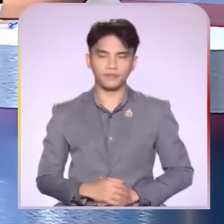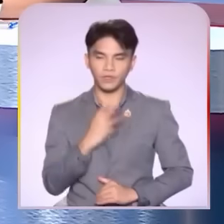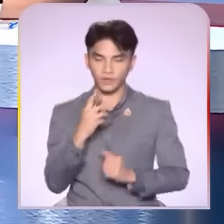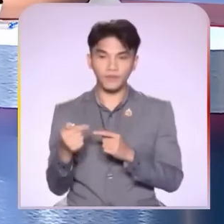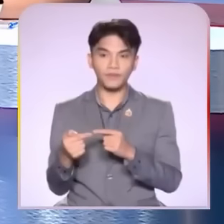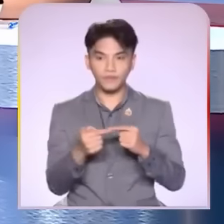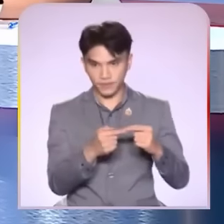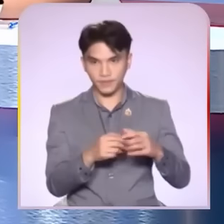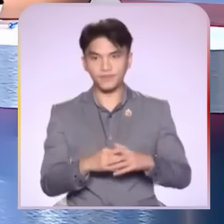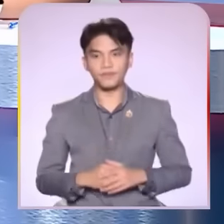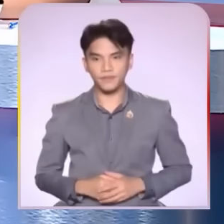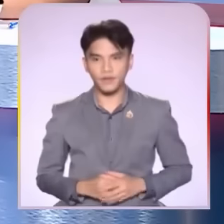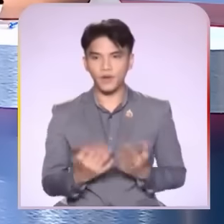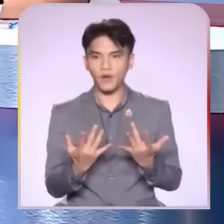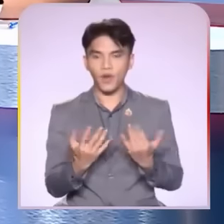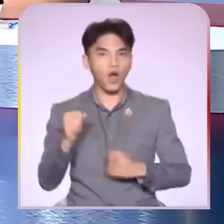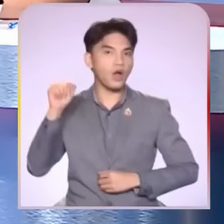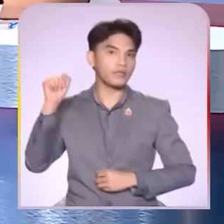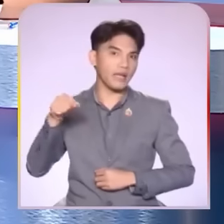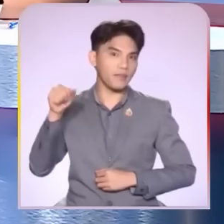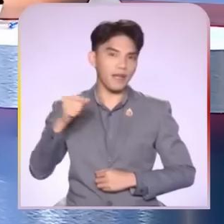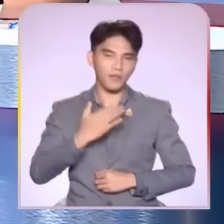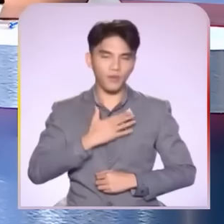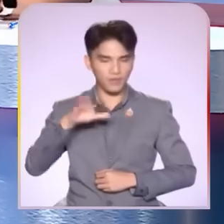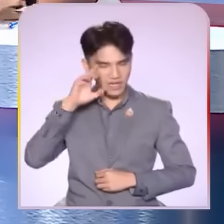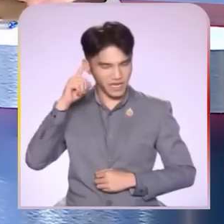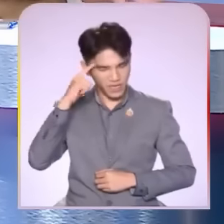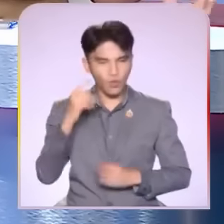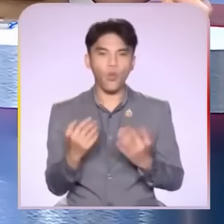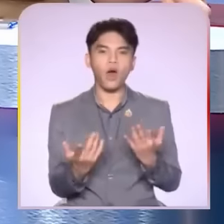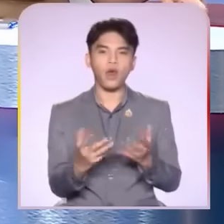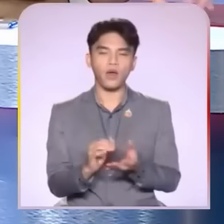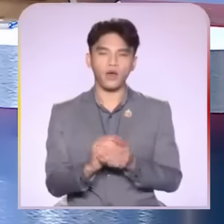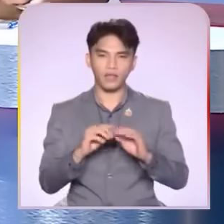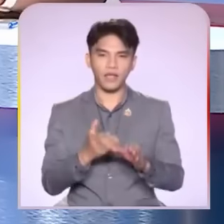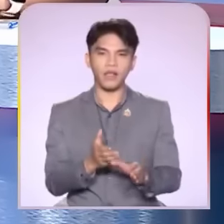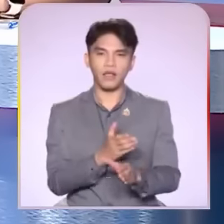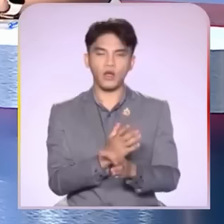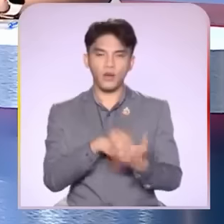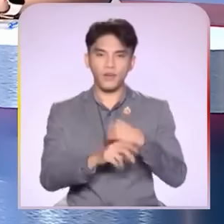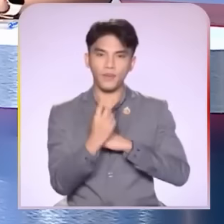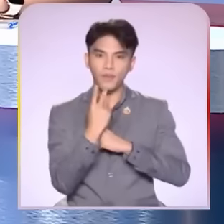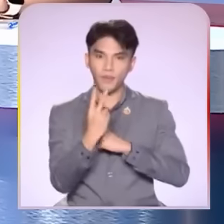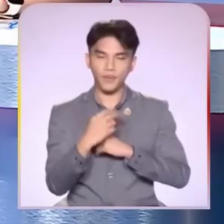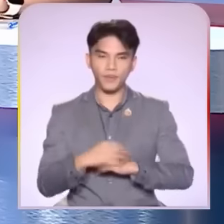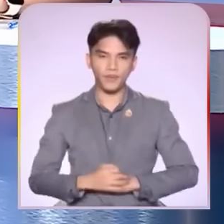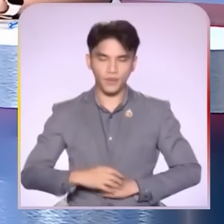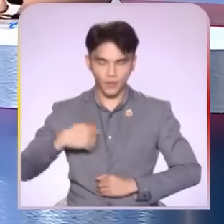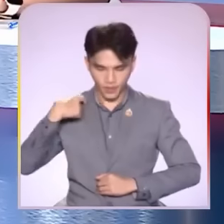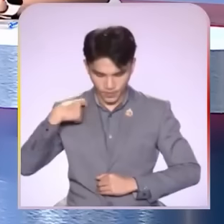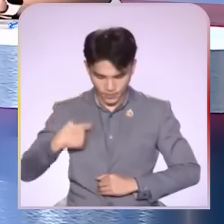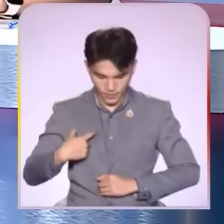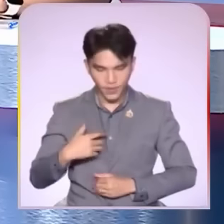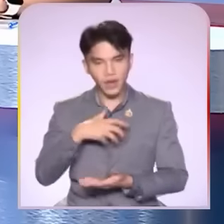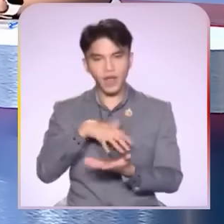ไปกันต่อ ค่ะ รออยู่ใช่ไหมผมเชื่อว่ารออยู่นะฮะคุณผู้ชมครับแต่ก่อนที่จะไปดูทนายเกิดผ